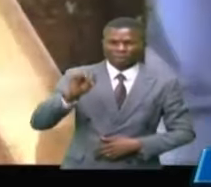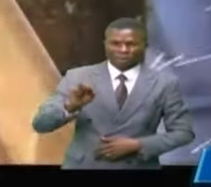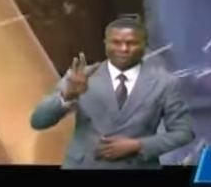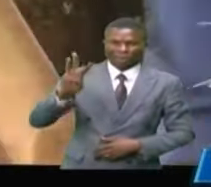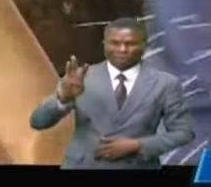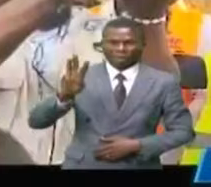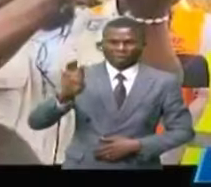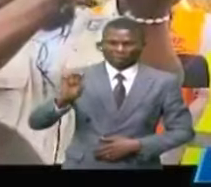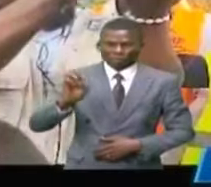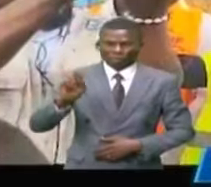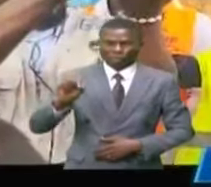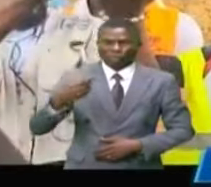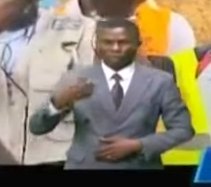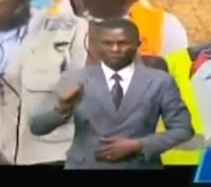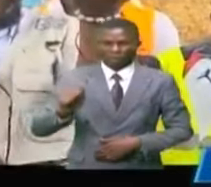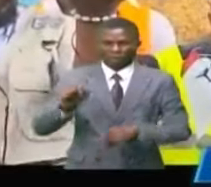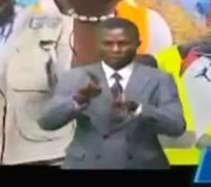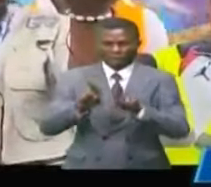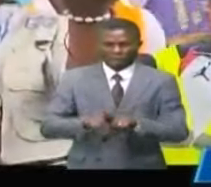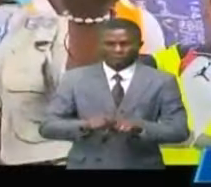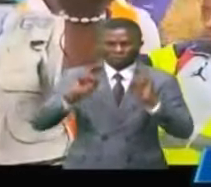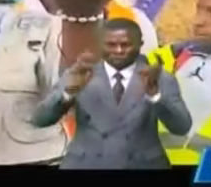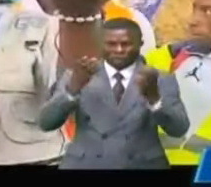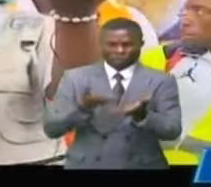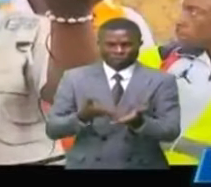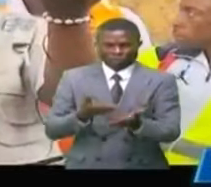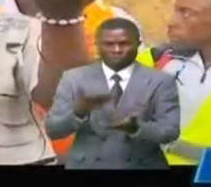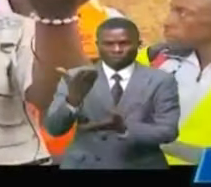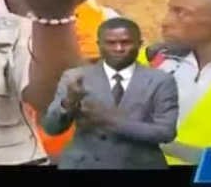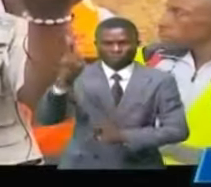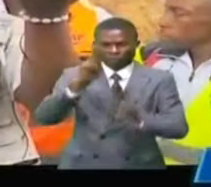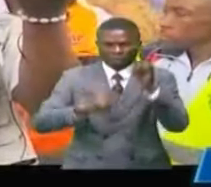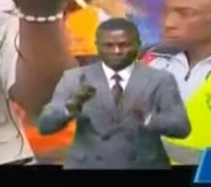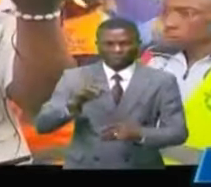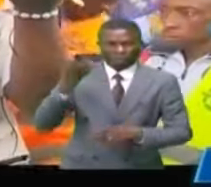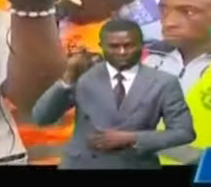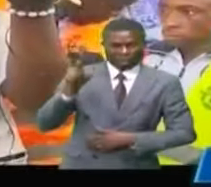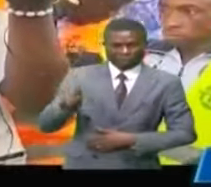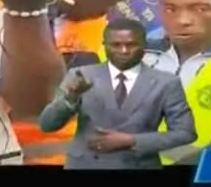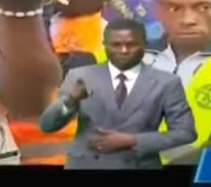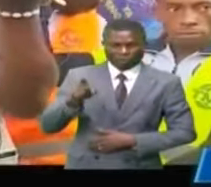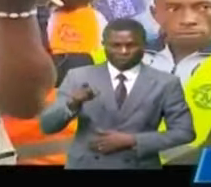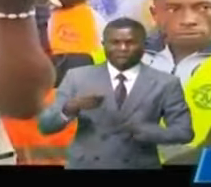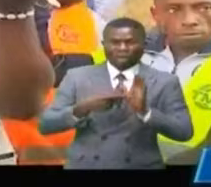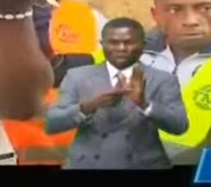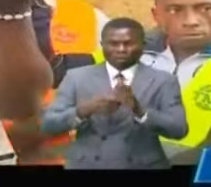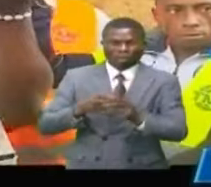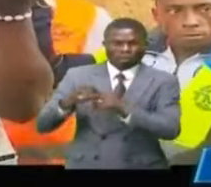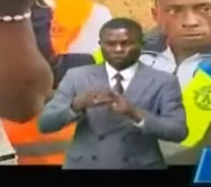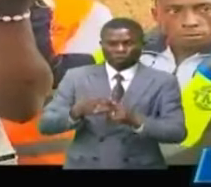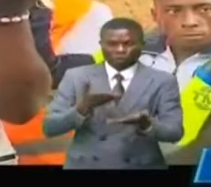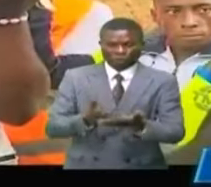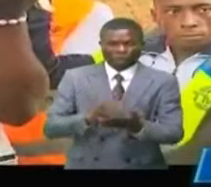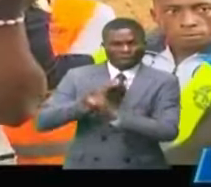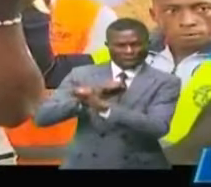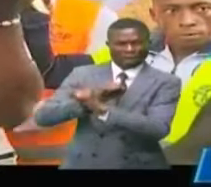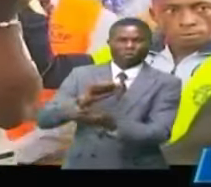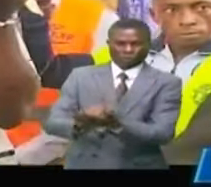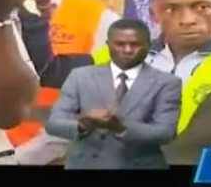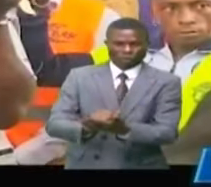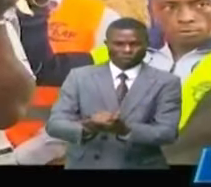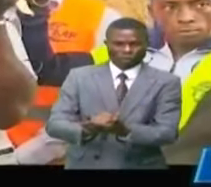de la ville de Kamituga. J'invite alors les habitants de Kamituga à faire preuve de vigilance au regard